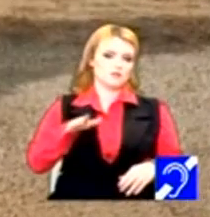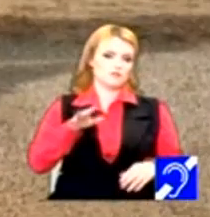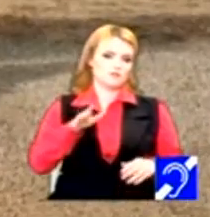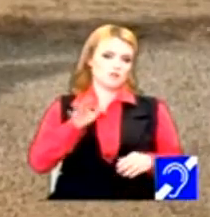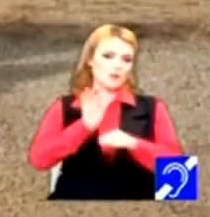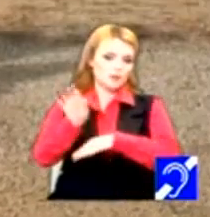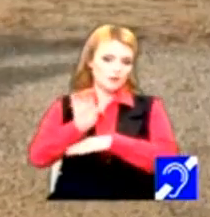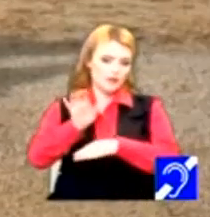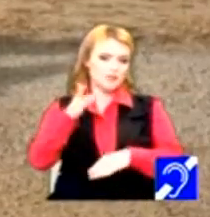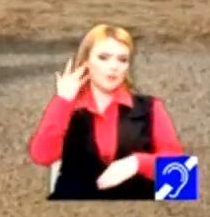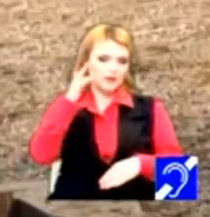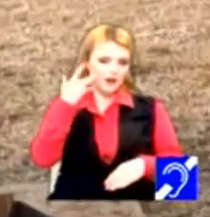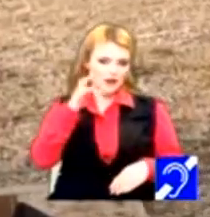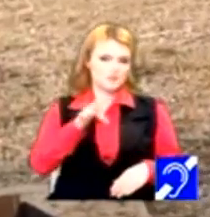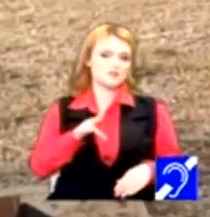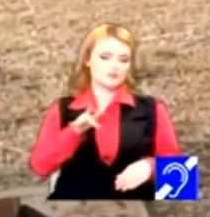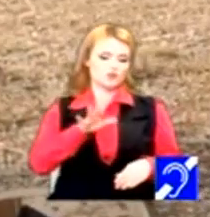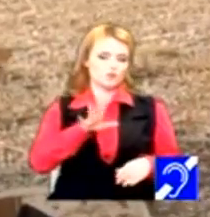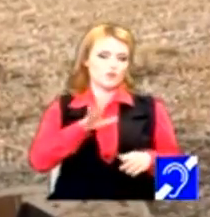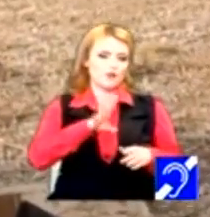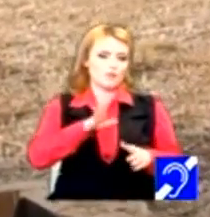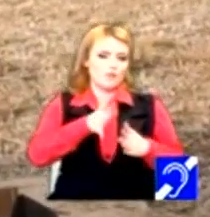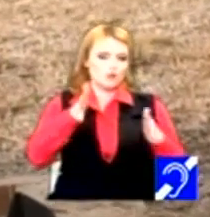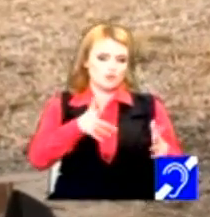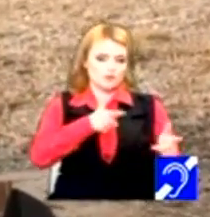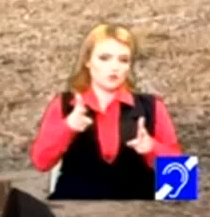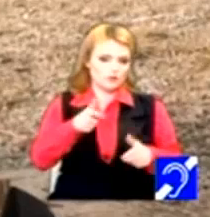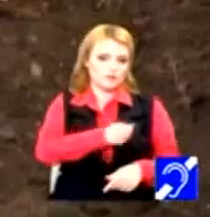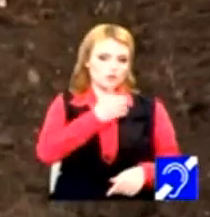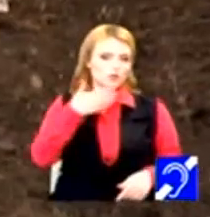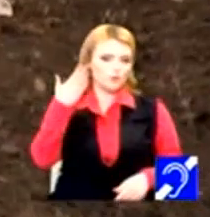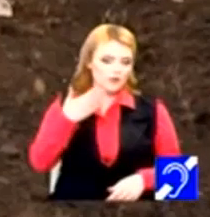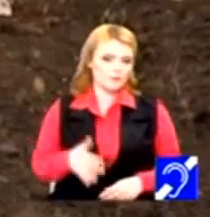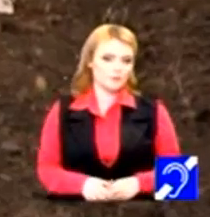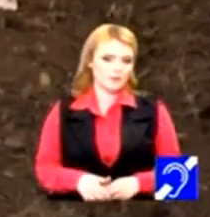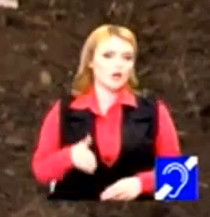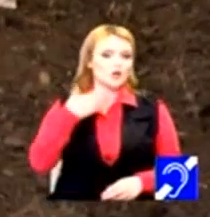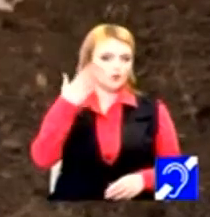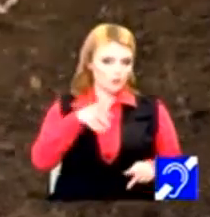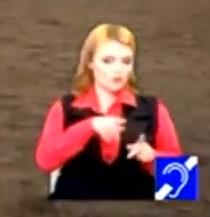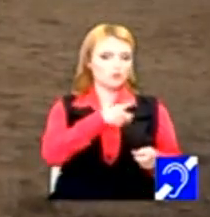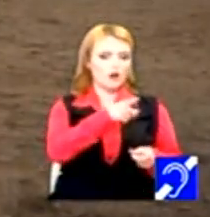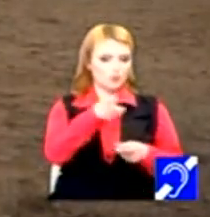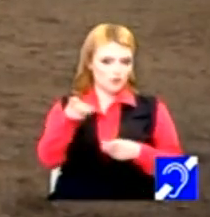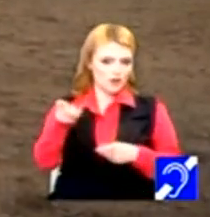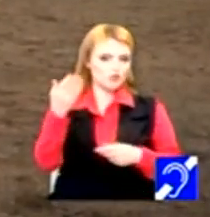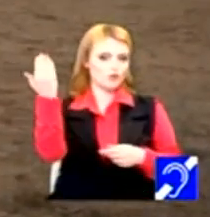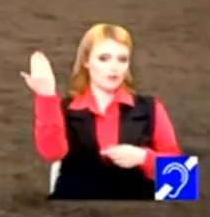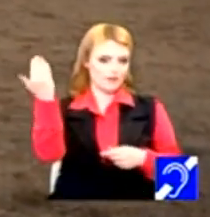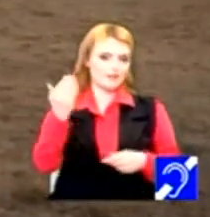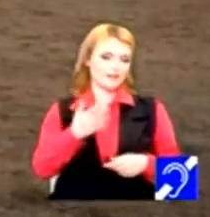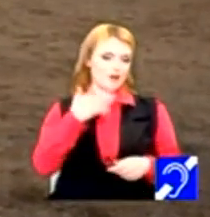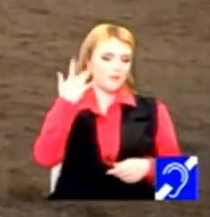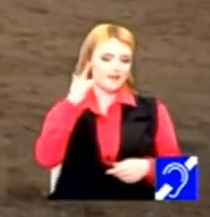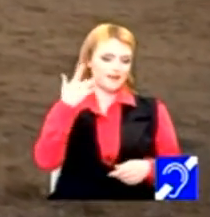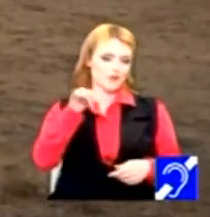Polițiștii militari români și americani s-au antrenat împreună în poligonul bazei Mihail Cogălnicianu. Românii au tras și ei cu armele partenerilor americani. We